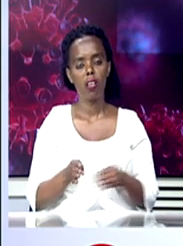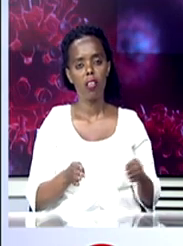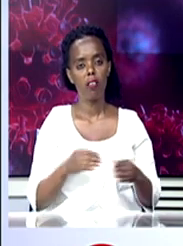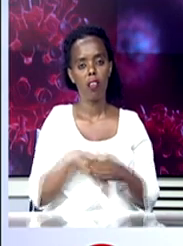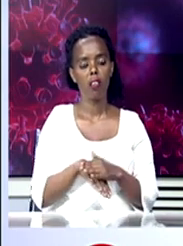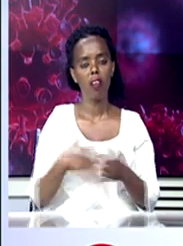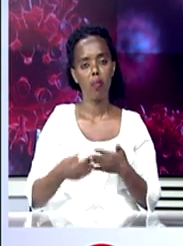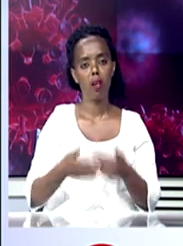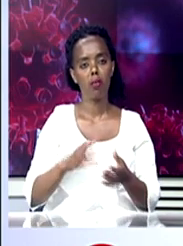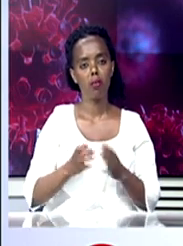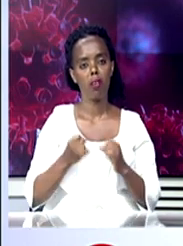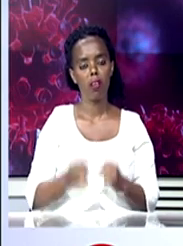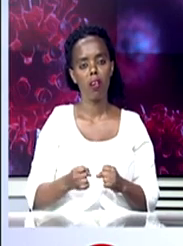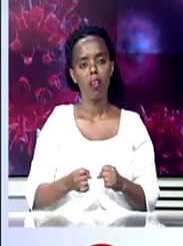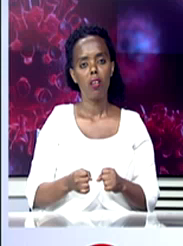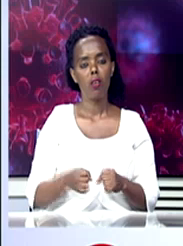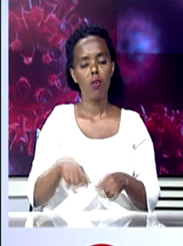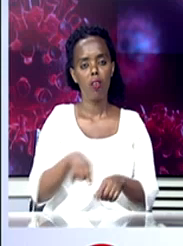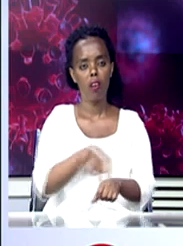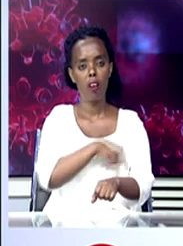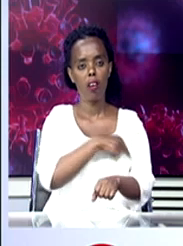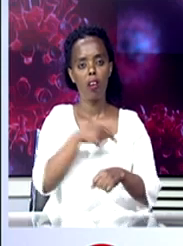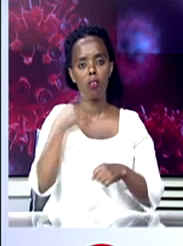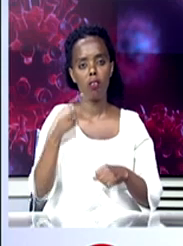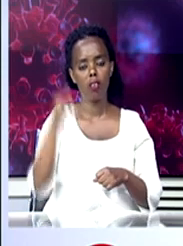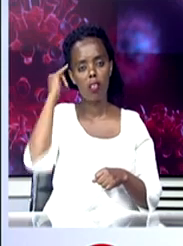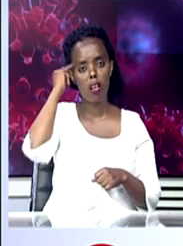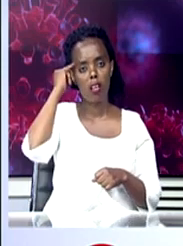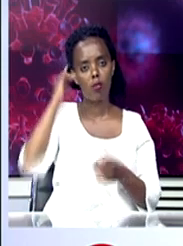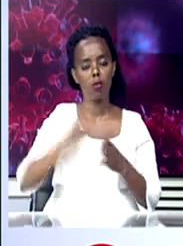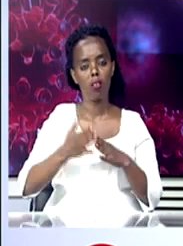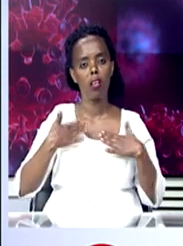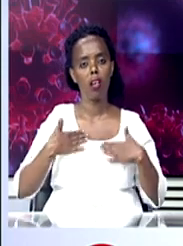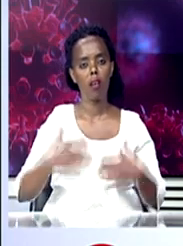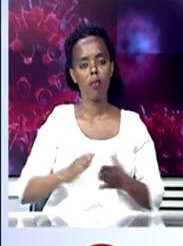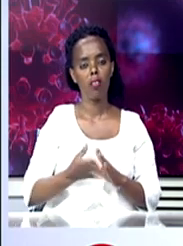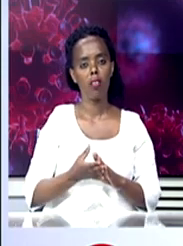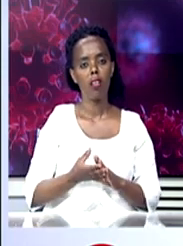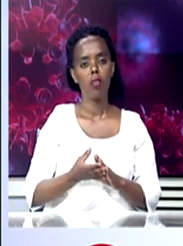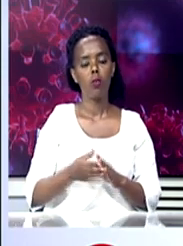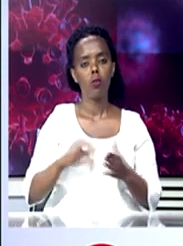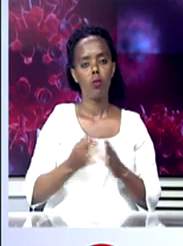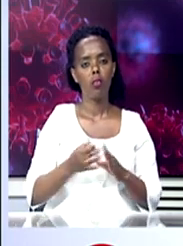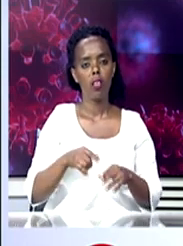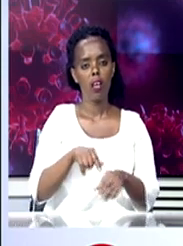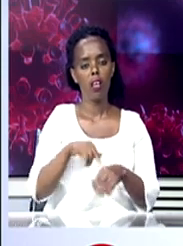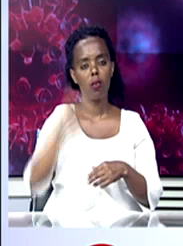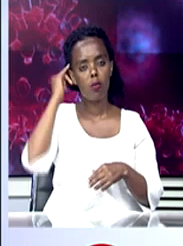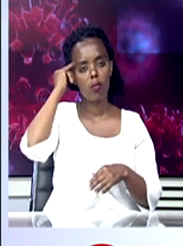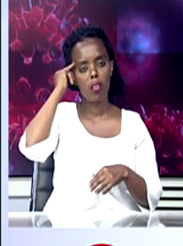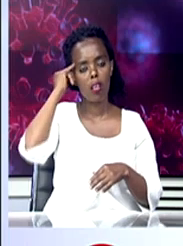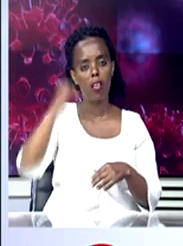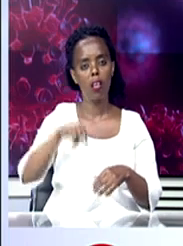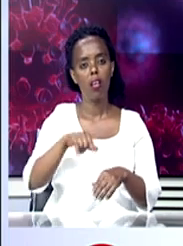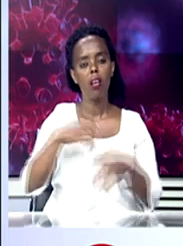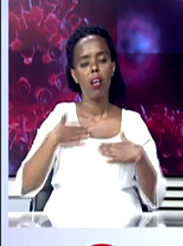danda'a. Yeroo walirraa hafagaannu jennu yaadaan osoo hin taane qaamaan sooshaal distaansingii osoo hin taane fiizikaal distaansingii